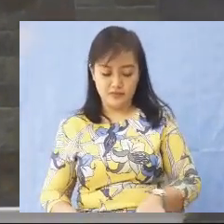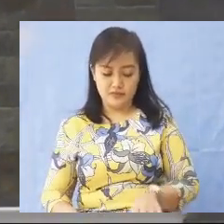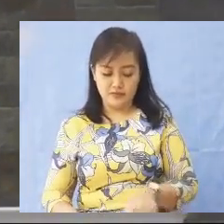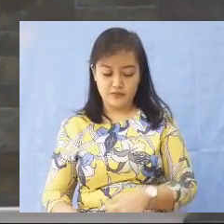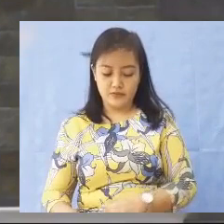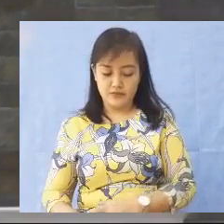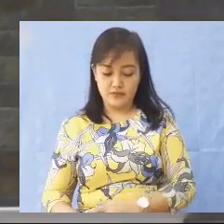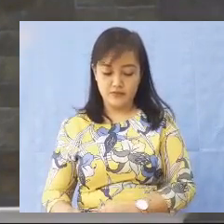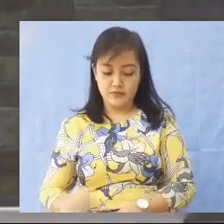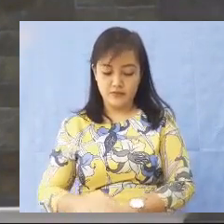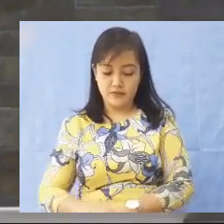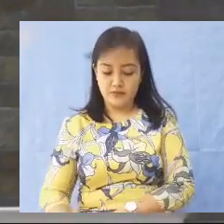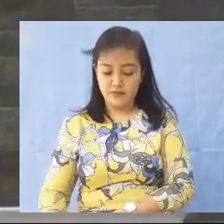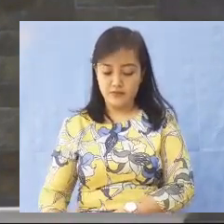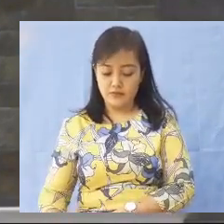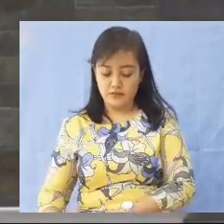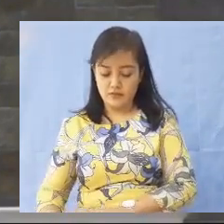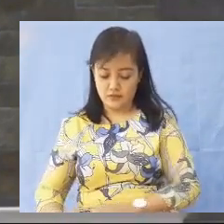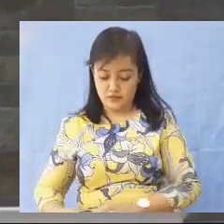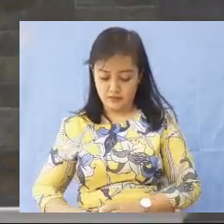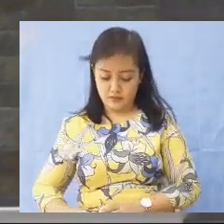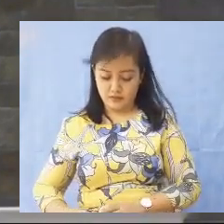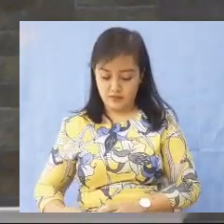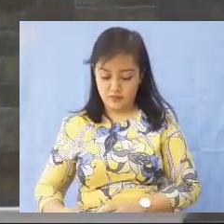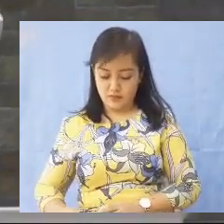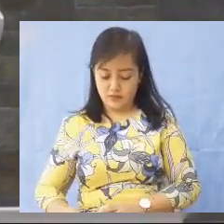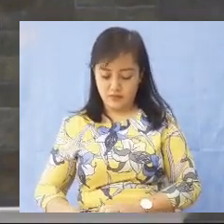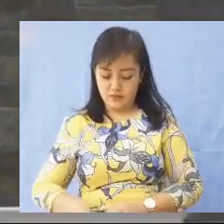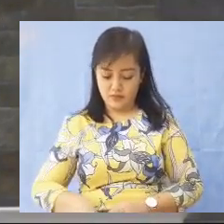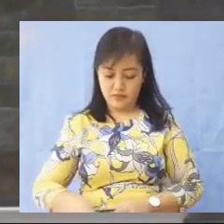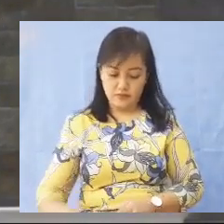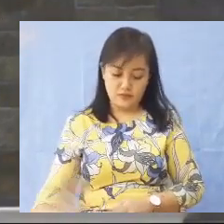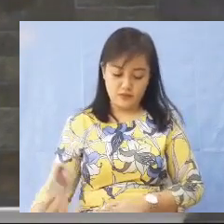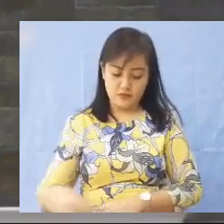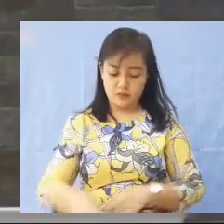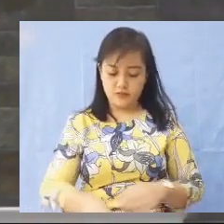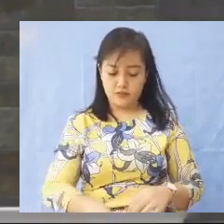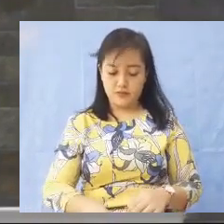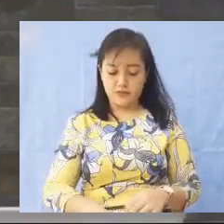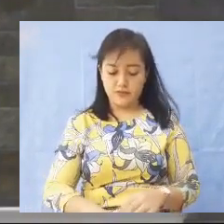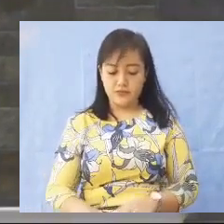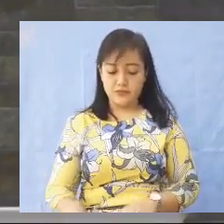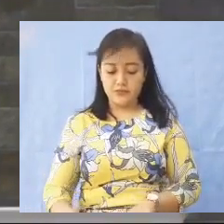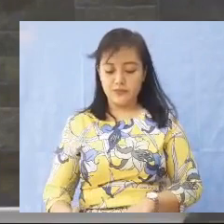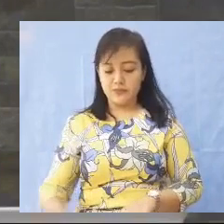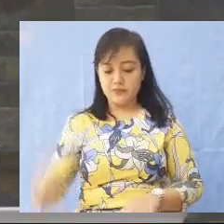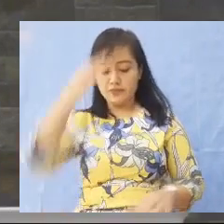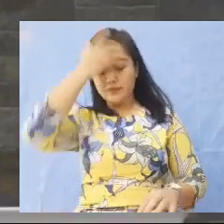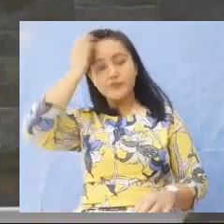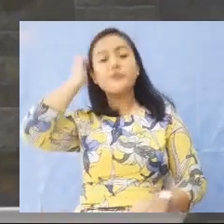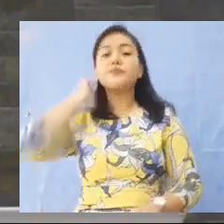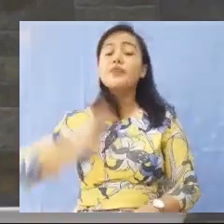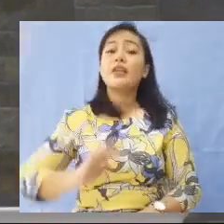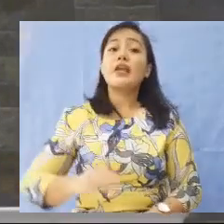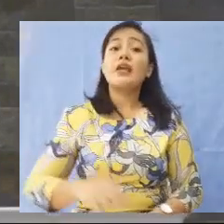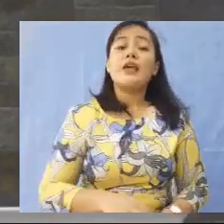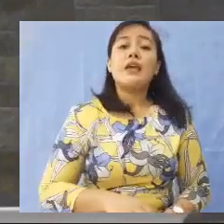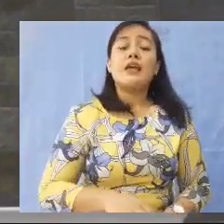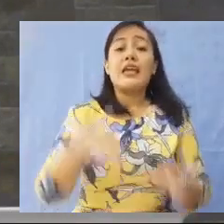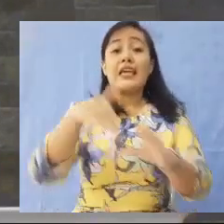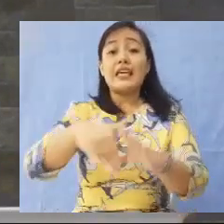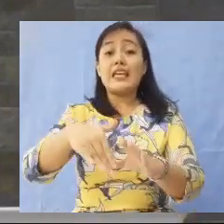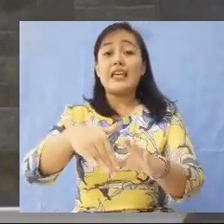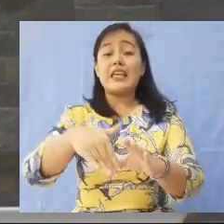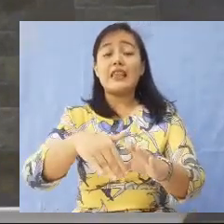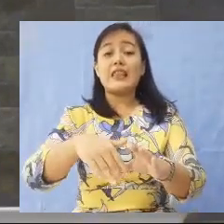kinds of festivals. Ano po, sa ngayon, sa modern Israel ay nadagdagan po yan ng